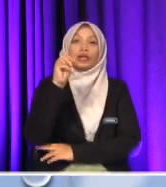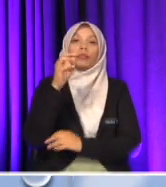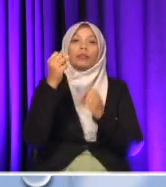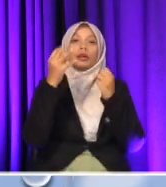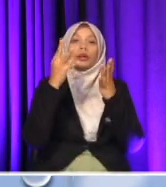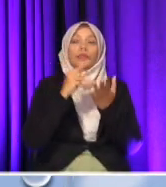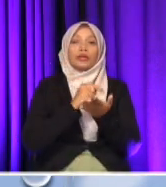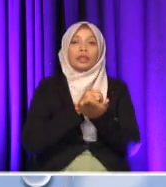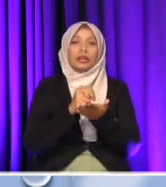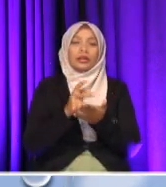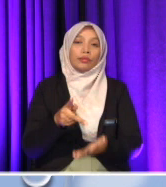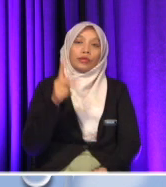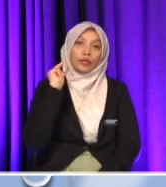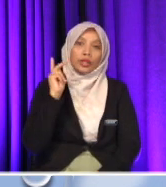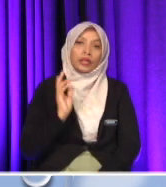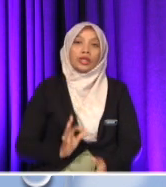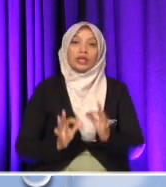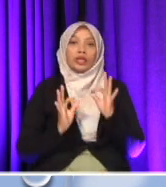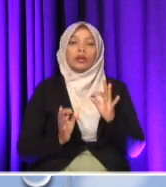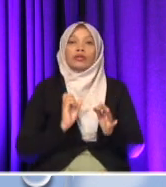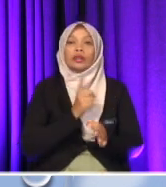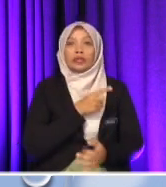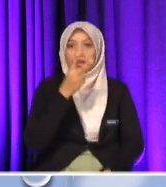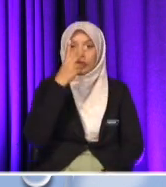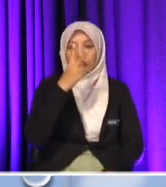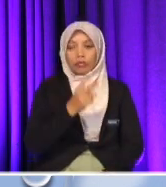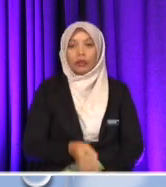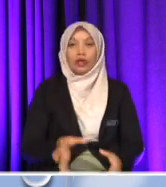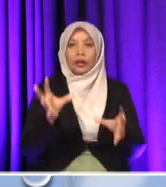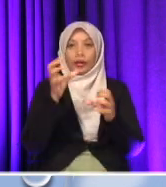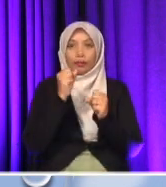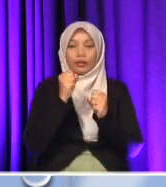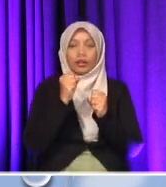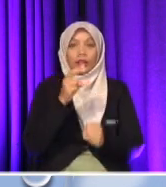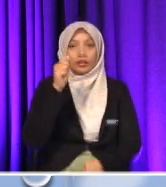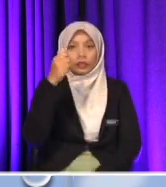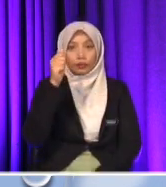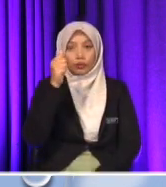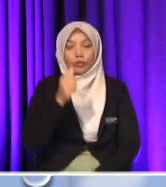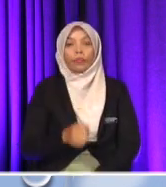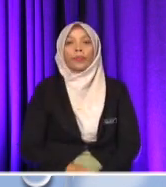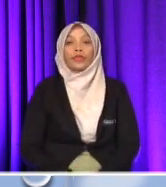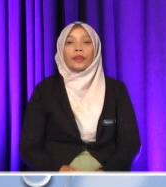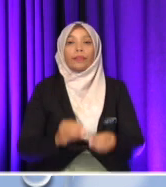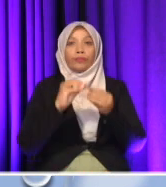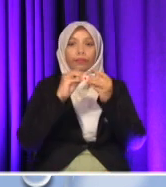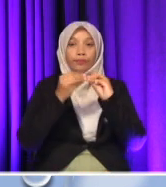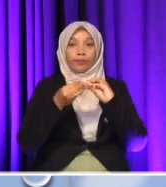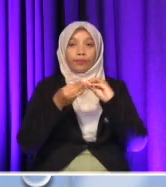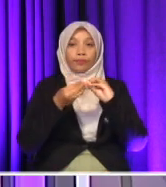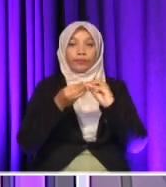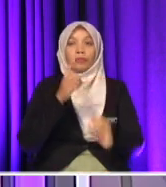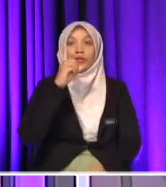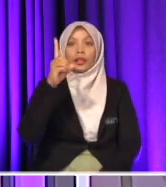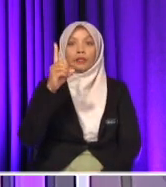nilai pemuatnya? Okey, kalau kita tengok di sini, kita terus ambil 10, ini 10 kita terus tulis. Digit pertama, digit kedua.